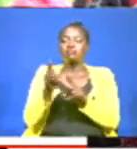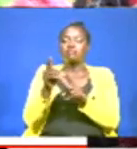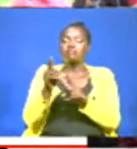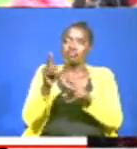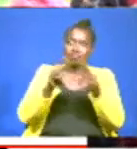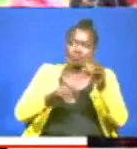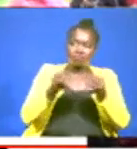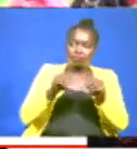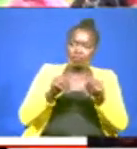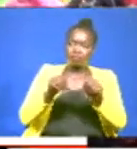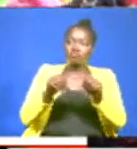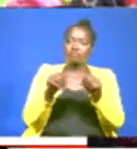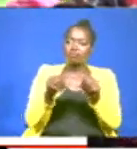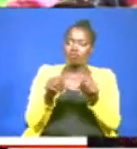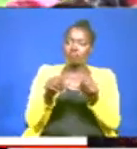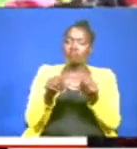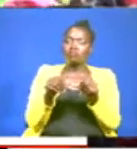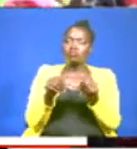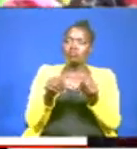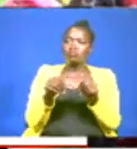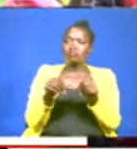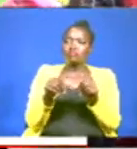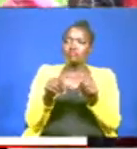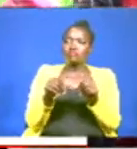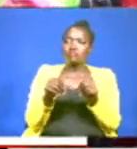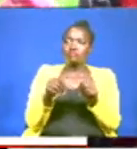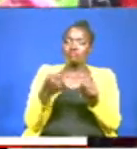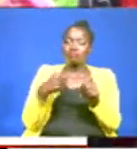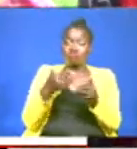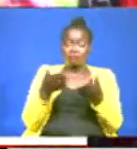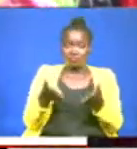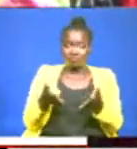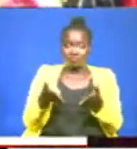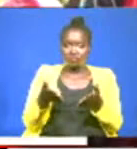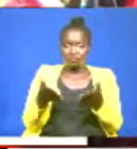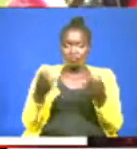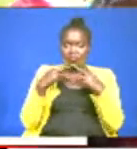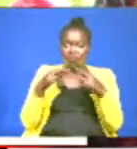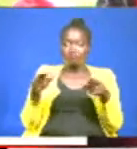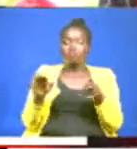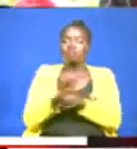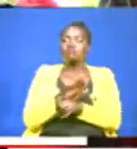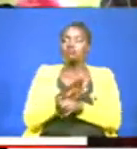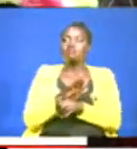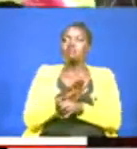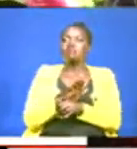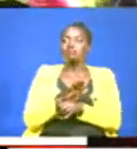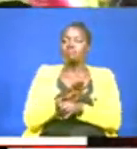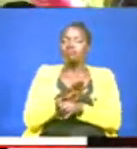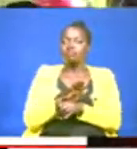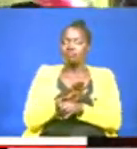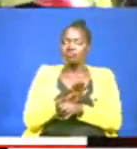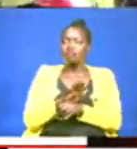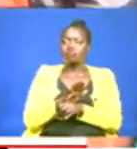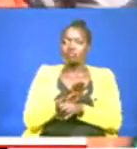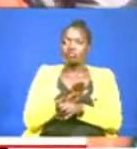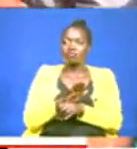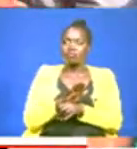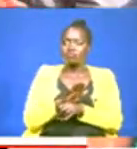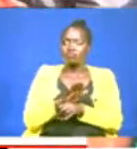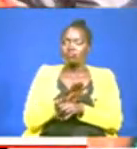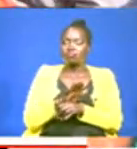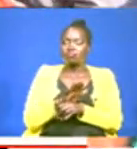Tuendelee kuweka amani kwa sababu sisi watu wa Ngoroine, sisi watu wa Kandara, sisi ni watu wapenda